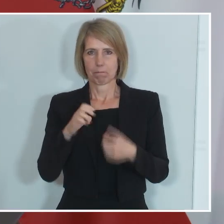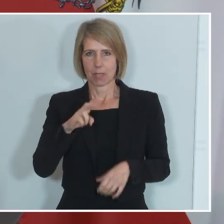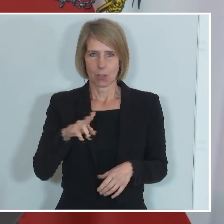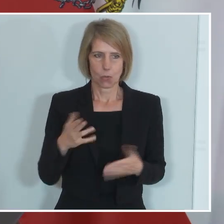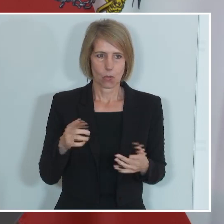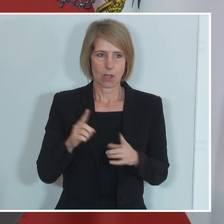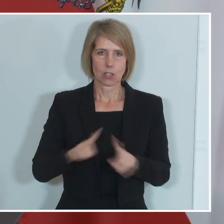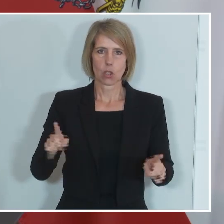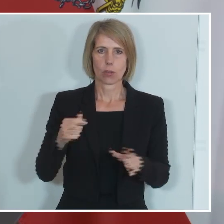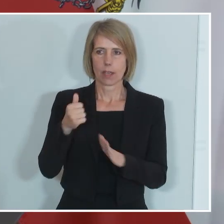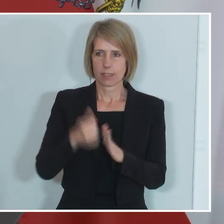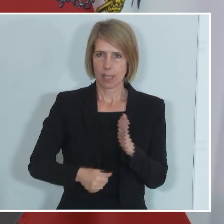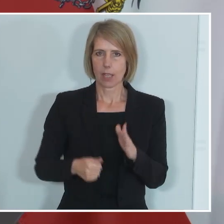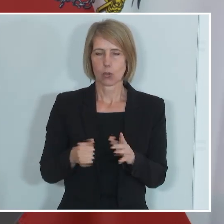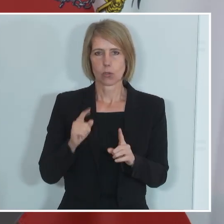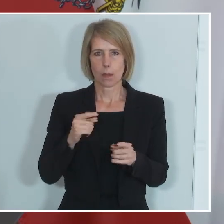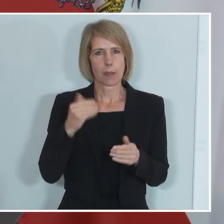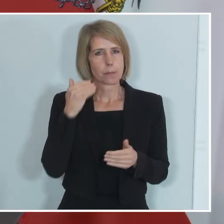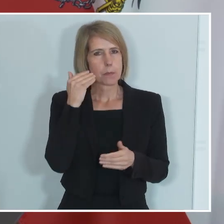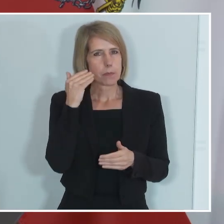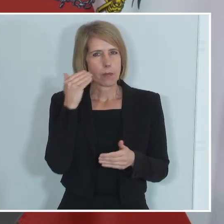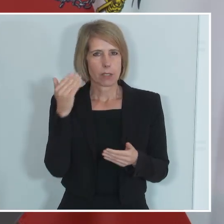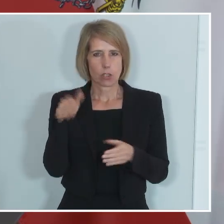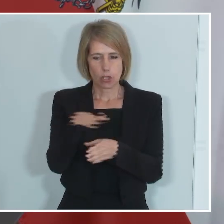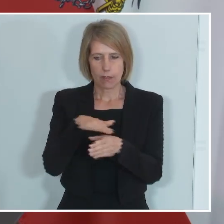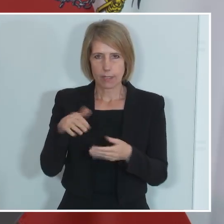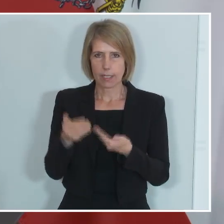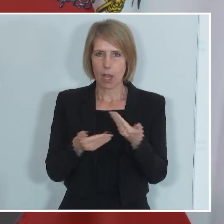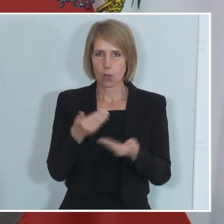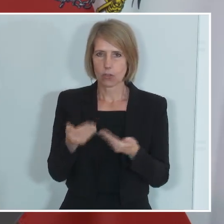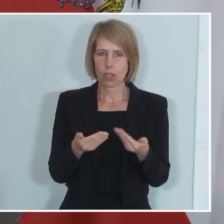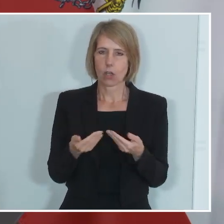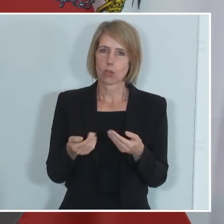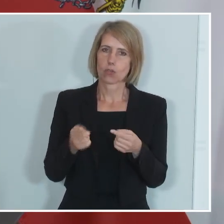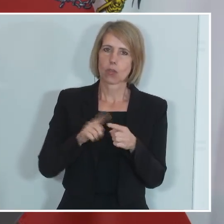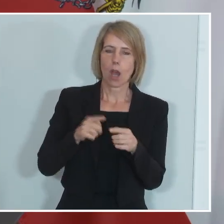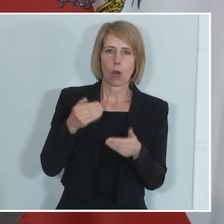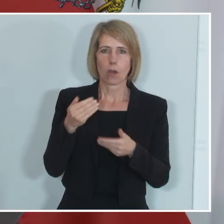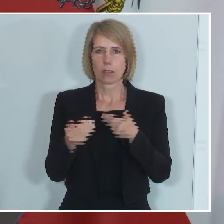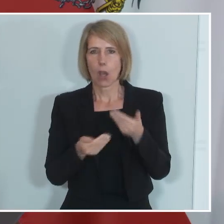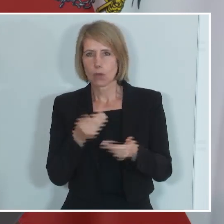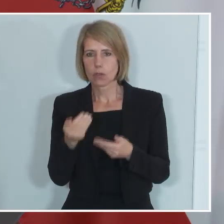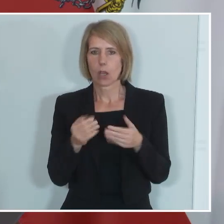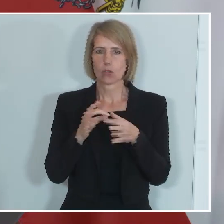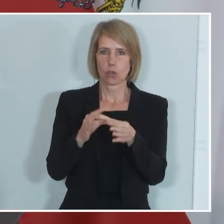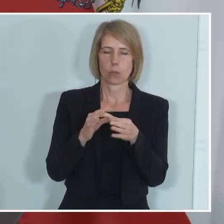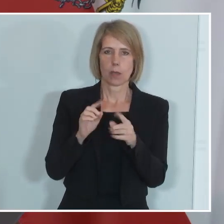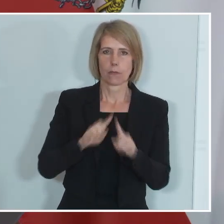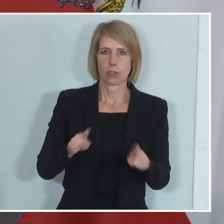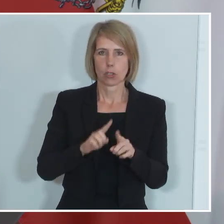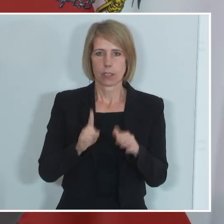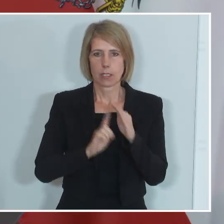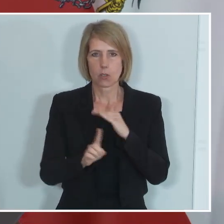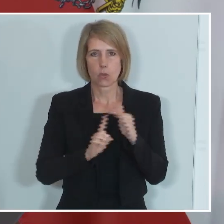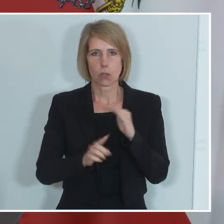einen Sonderstatus, aber die wissenschaftlichen, der wissenschaftliche Austausch, auch der Austausch, was verschiedene Zugänge